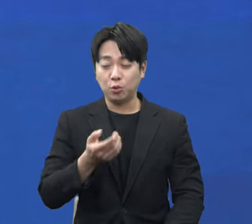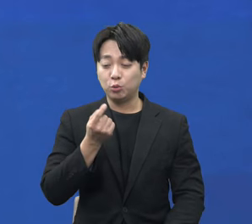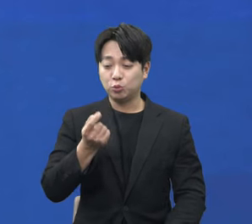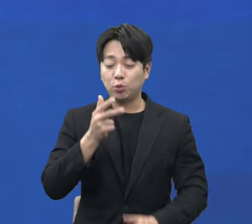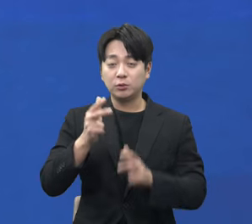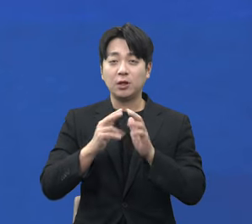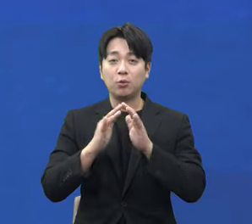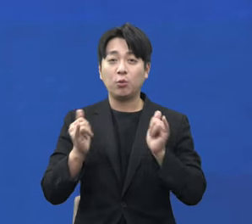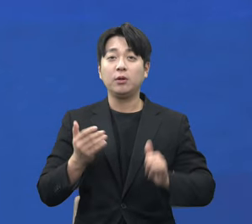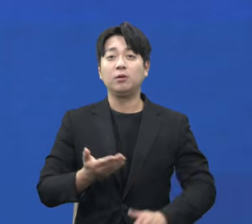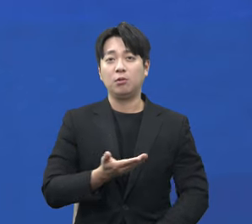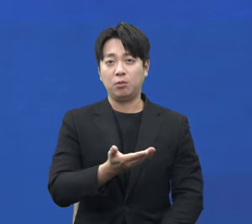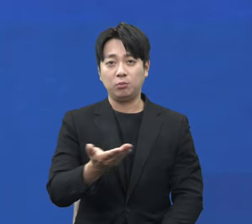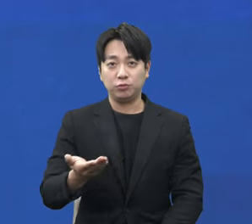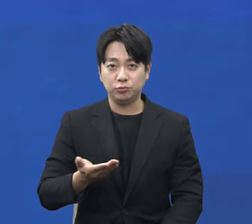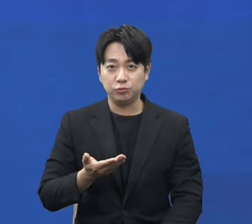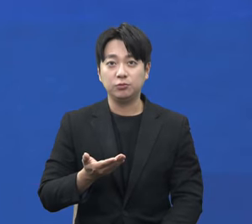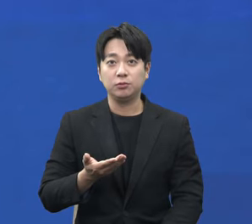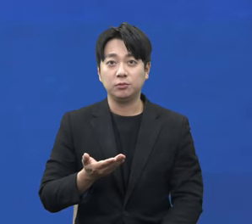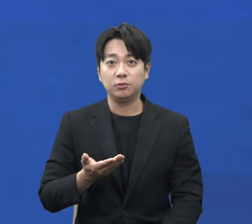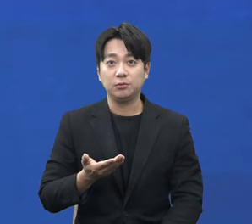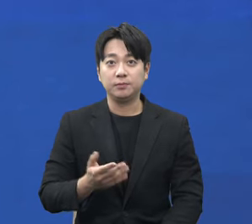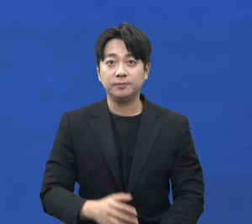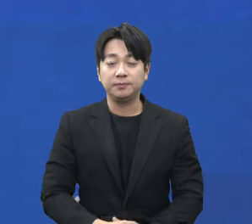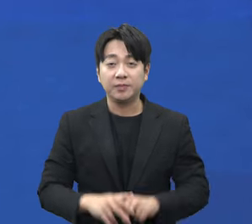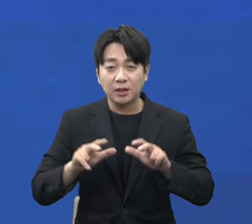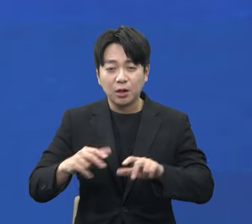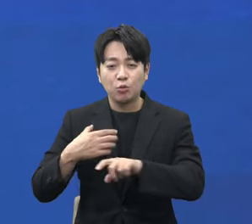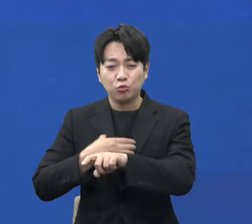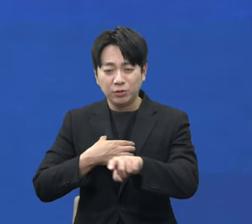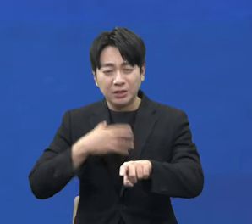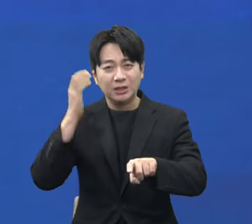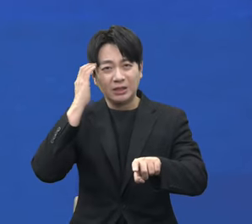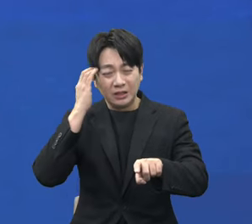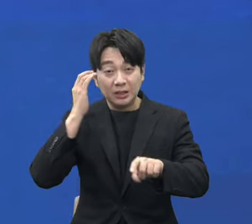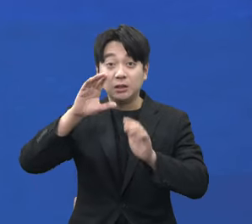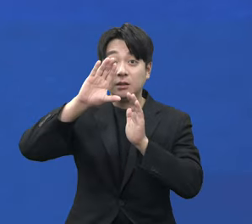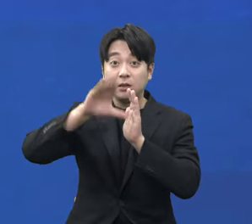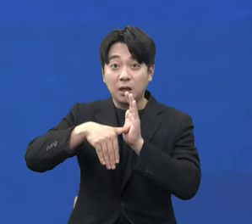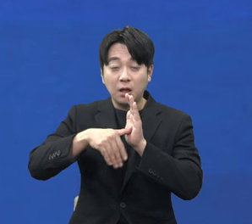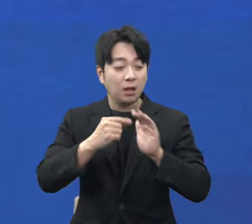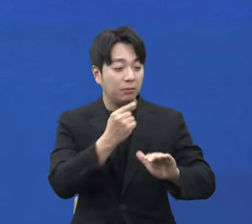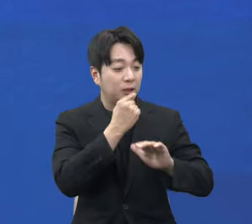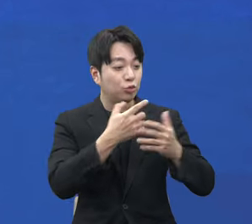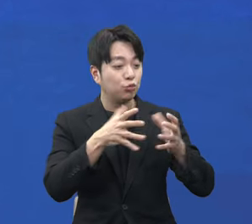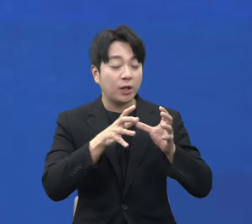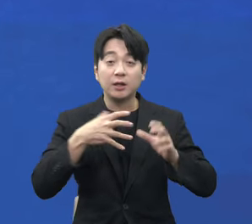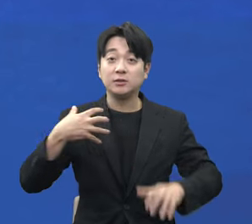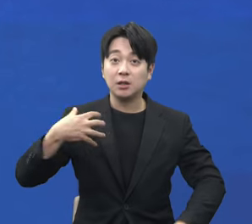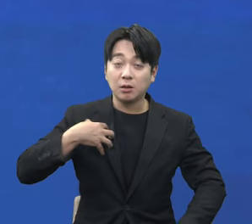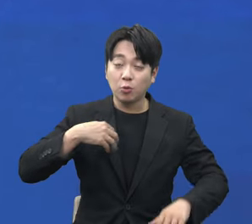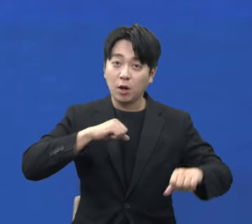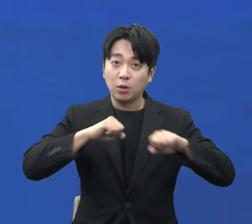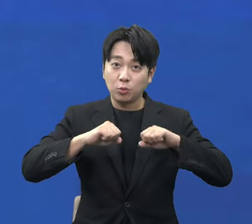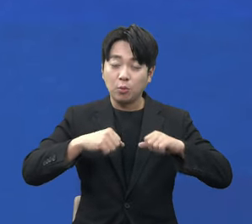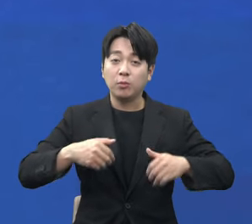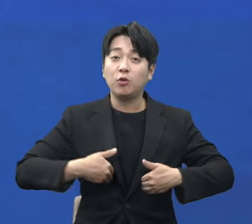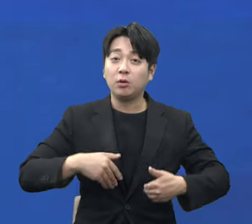여러분, 이렇게 소상공인들 위기 속에 더불어민주당은 무엇을 해야 될까요?